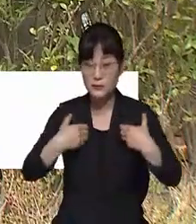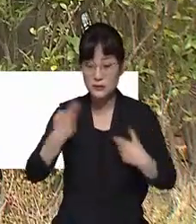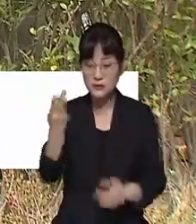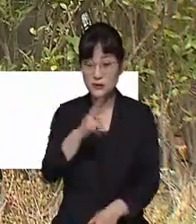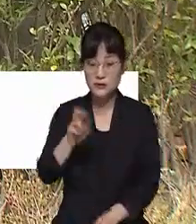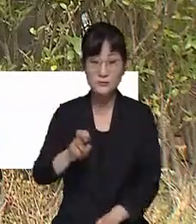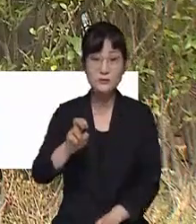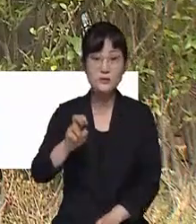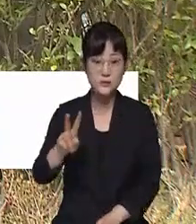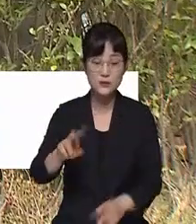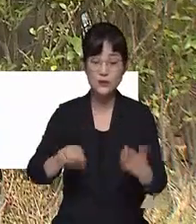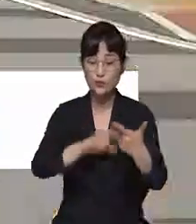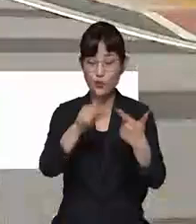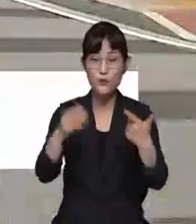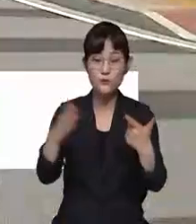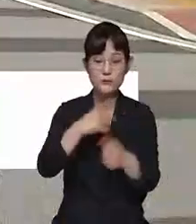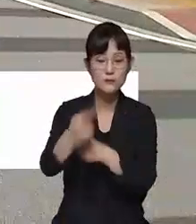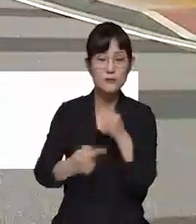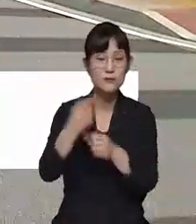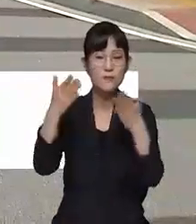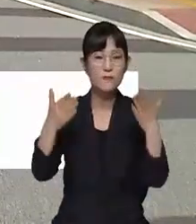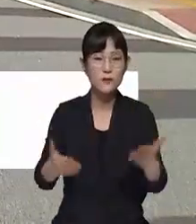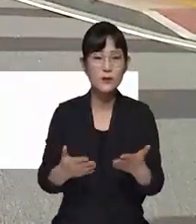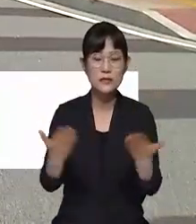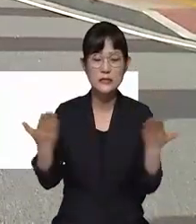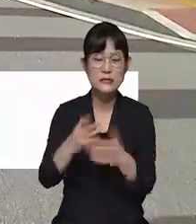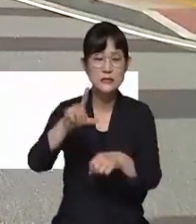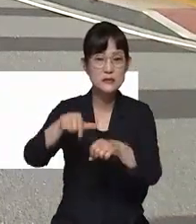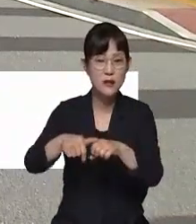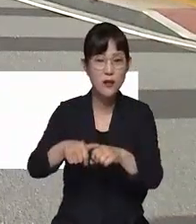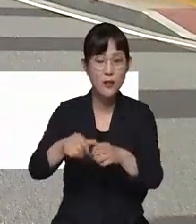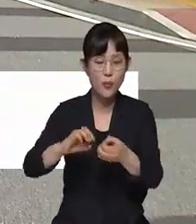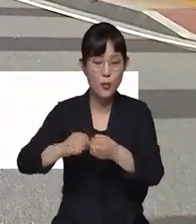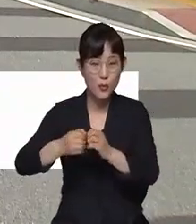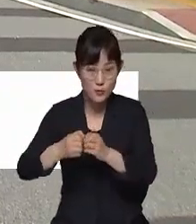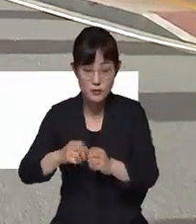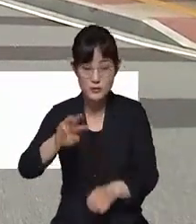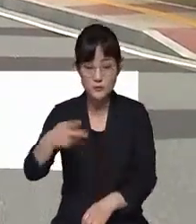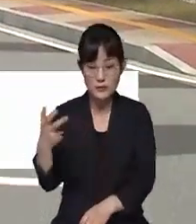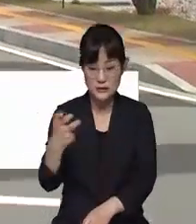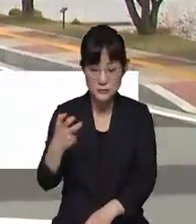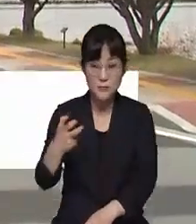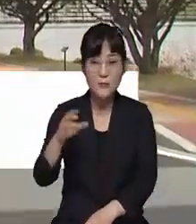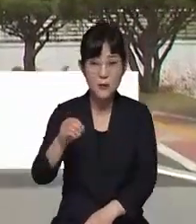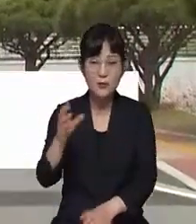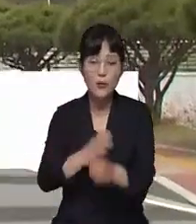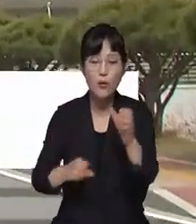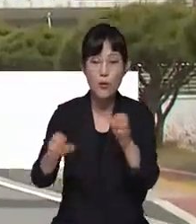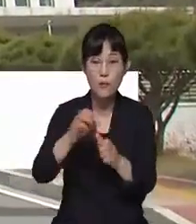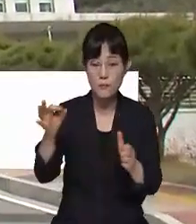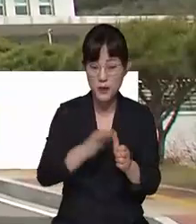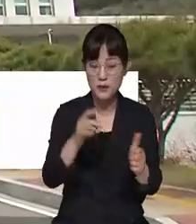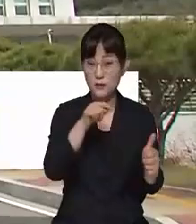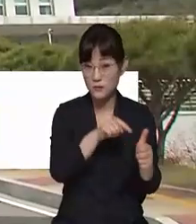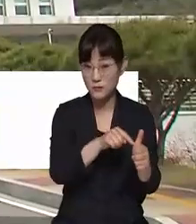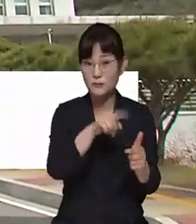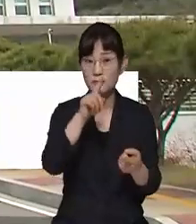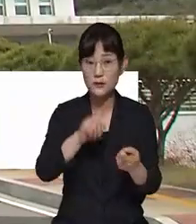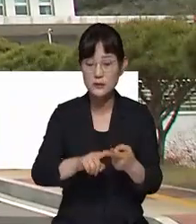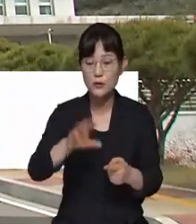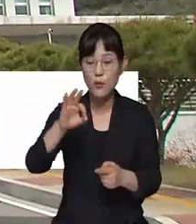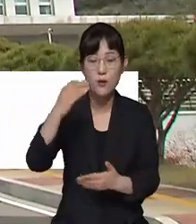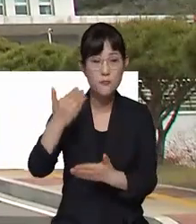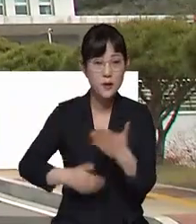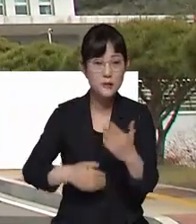2022년 2월부터 1년여 동안 근무 기록을 조작해 370만 원 상당의 초과 근무 수당을 받은 A 경감에 대해